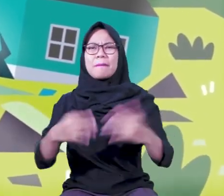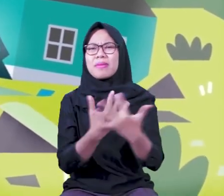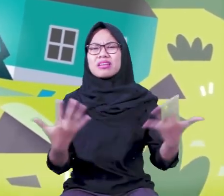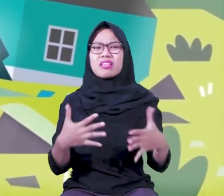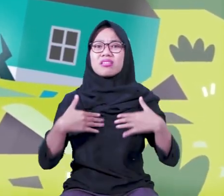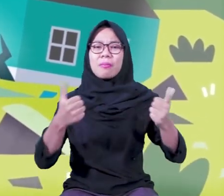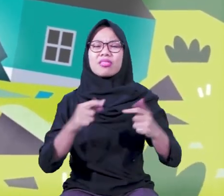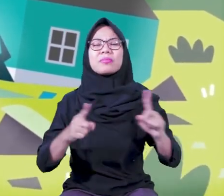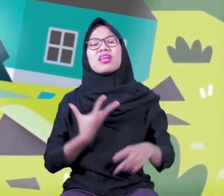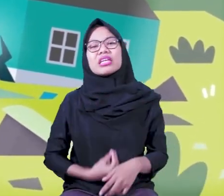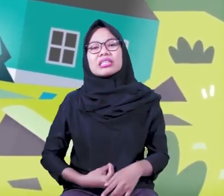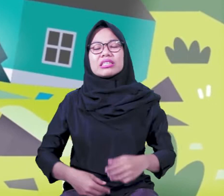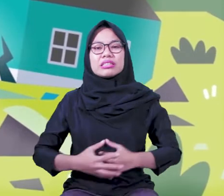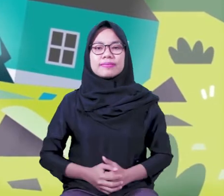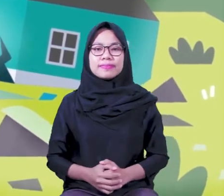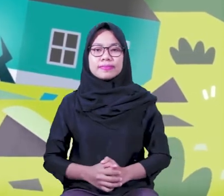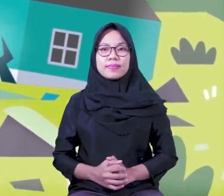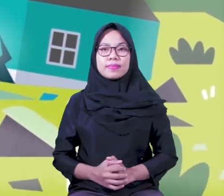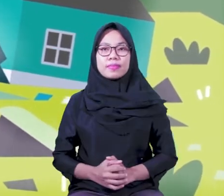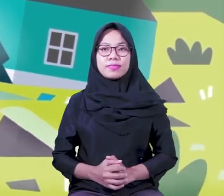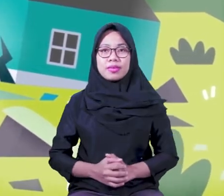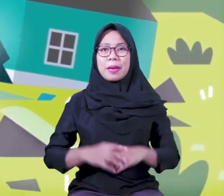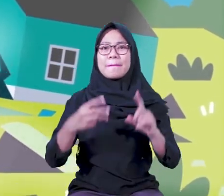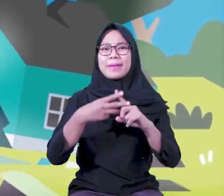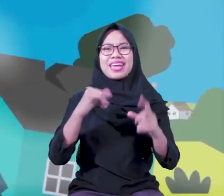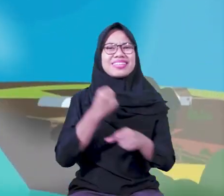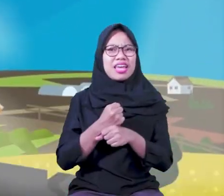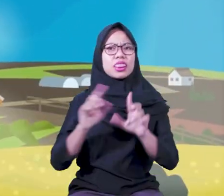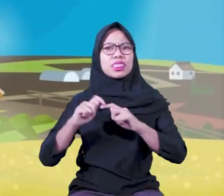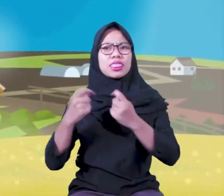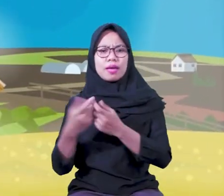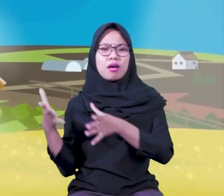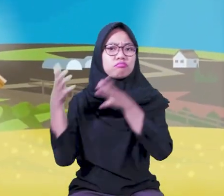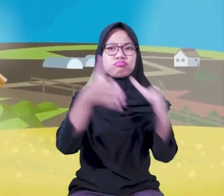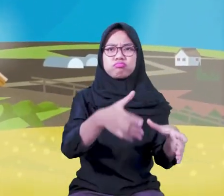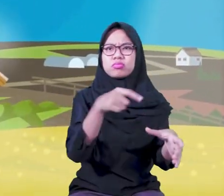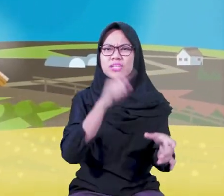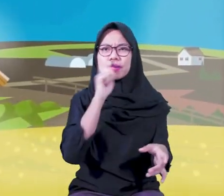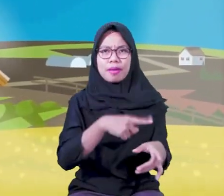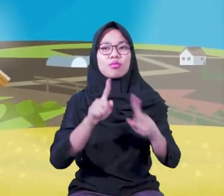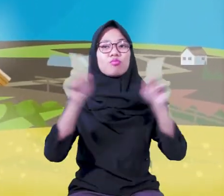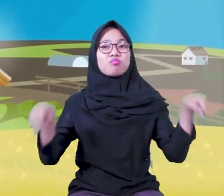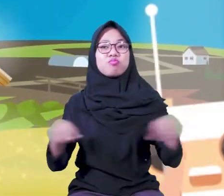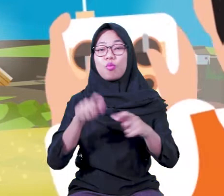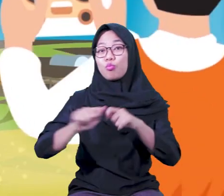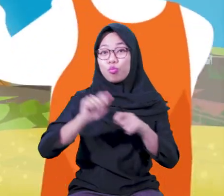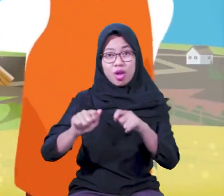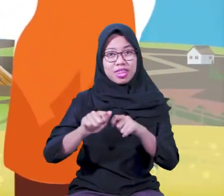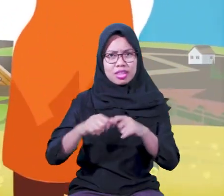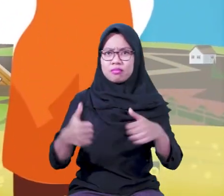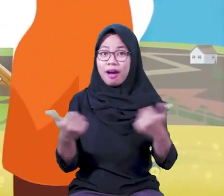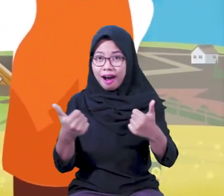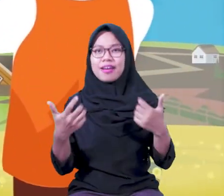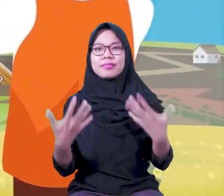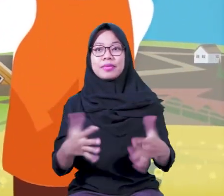tanah menyisakan getir bagi warga yang selamat badan informasi geospasial atau beige menerjunkan tim satuan